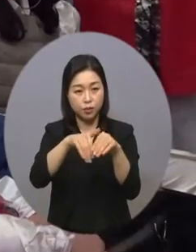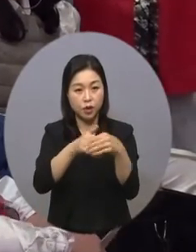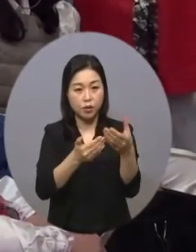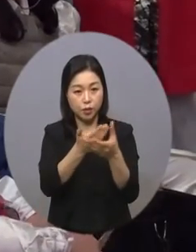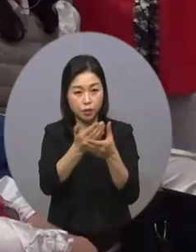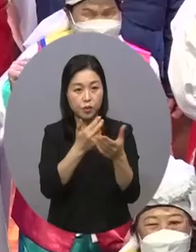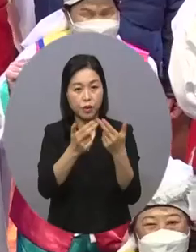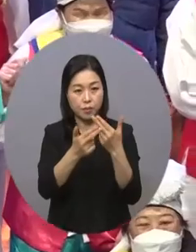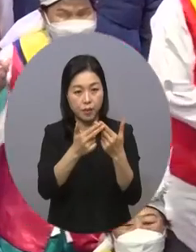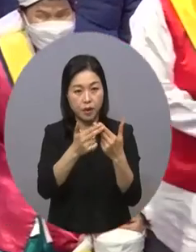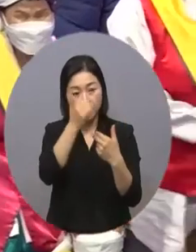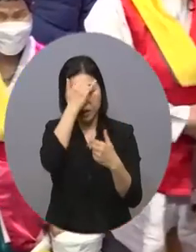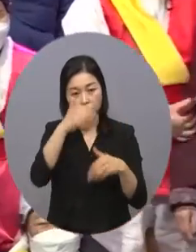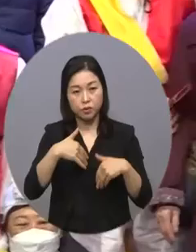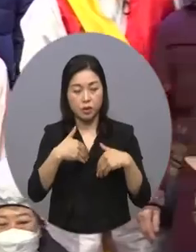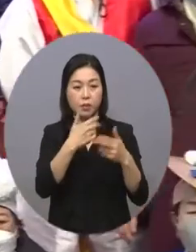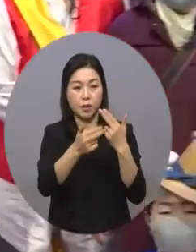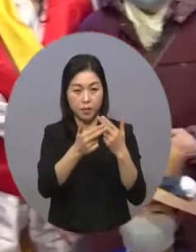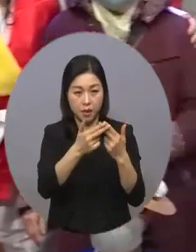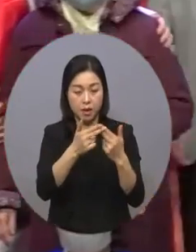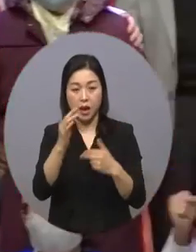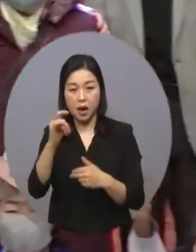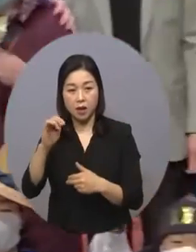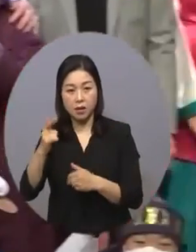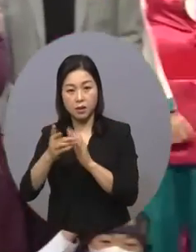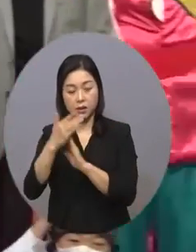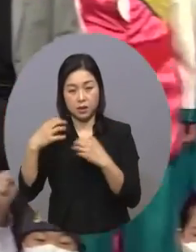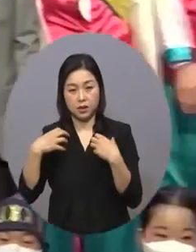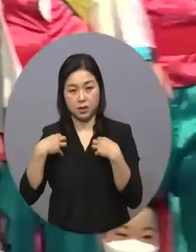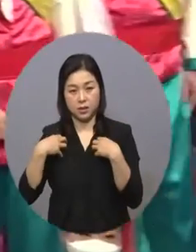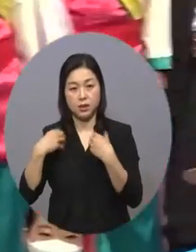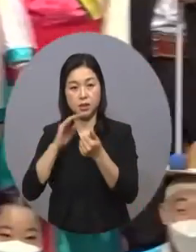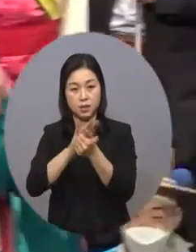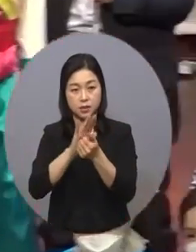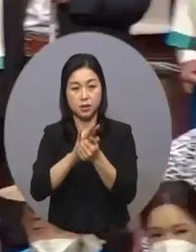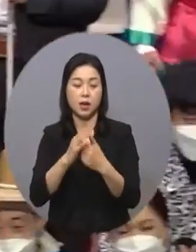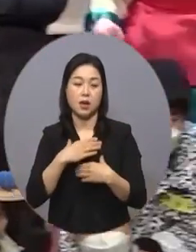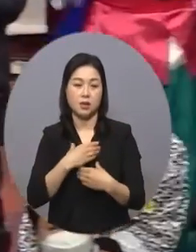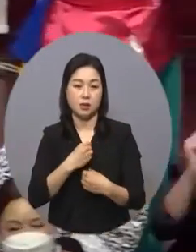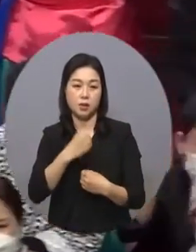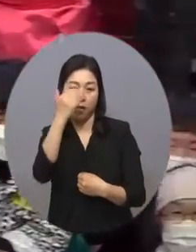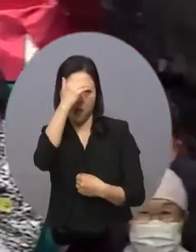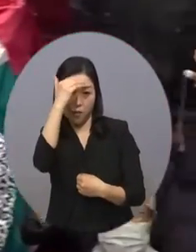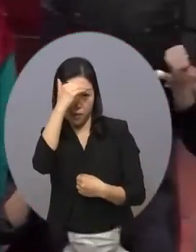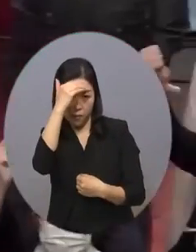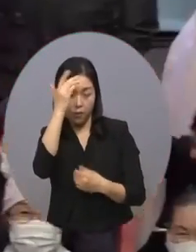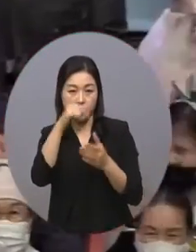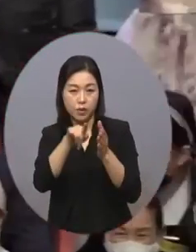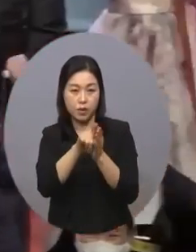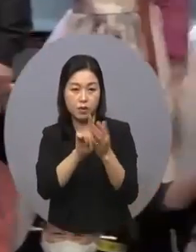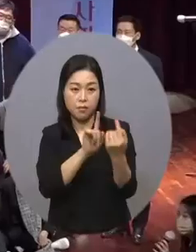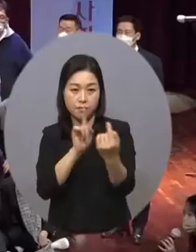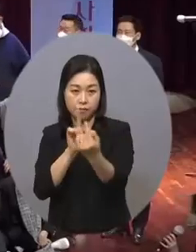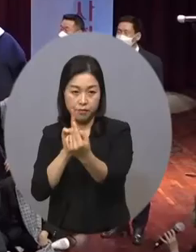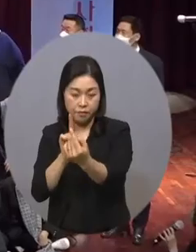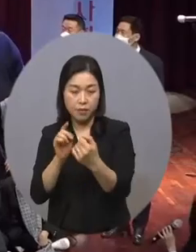국제장애인문화교류충남협회가 주관하고 아산시청이 주최하였으며 안전한 공연 관람을 위해 사회적 거리 두기 등